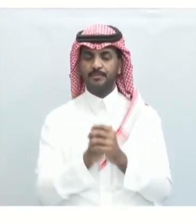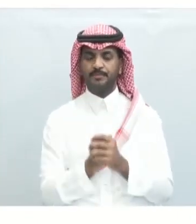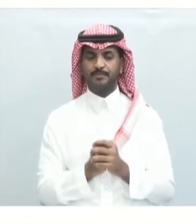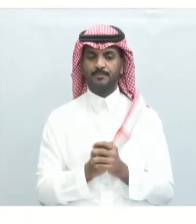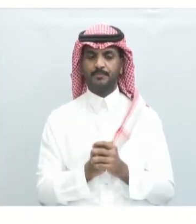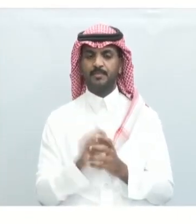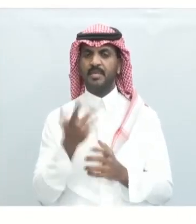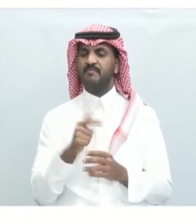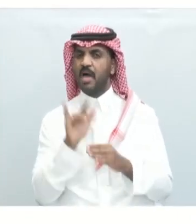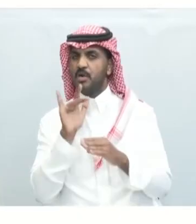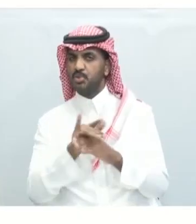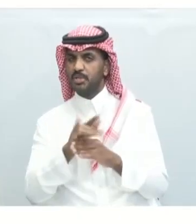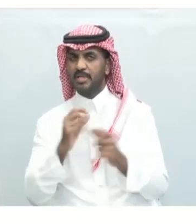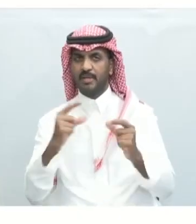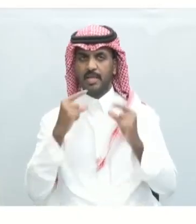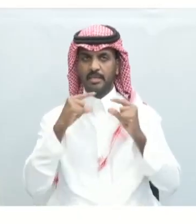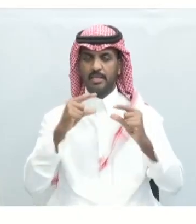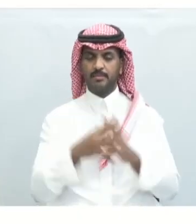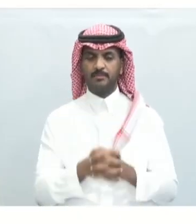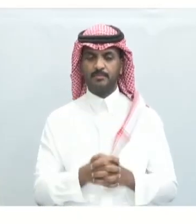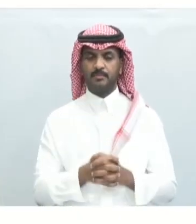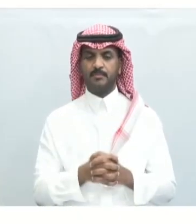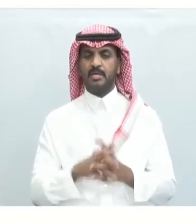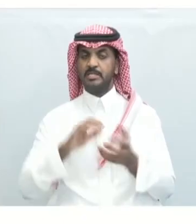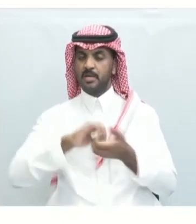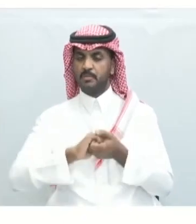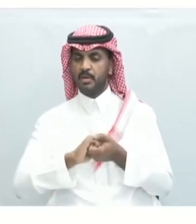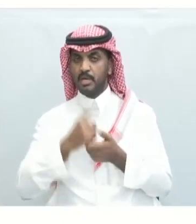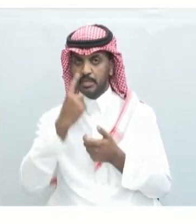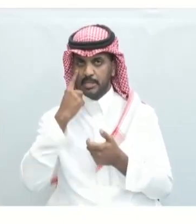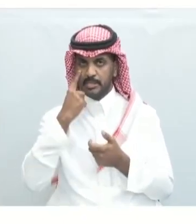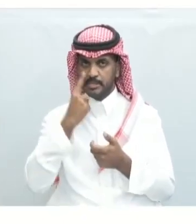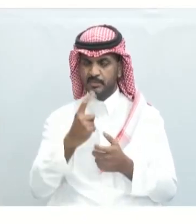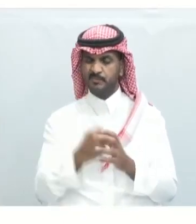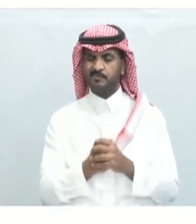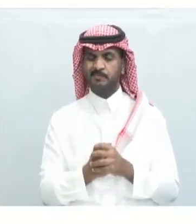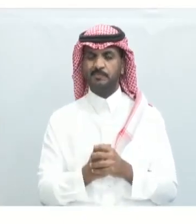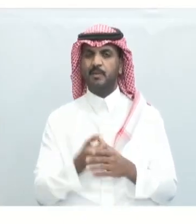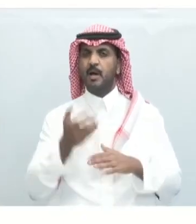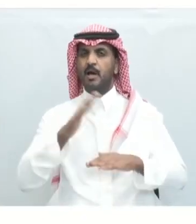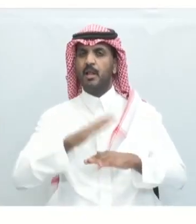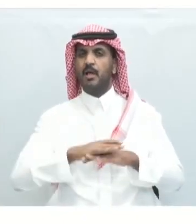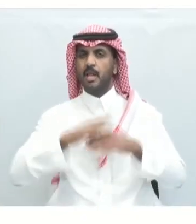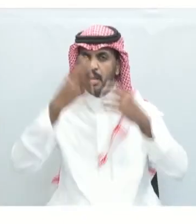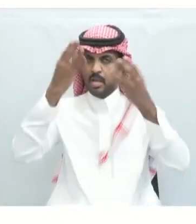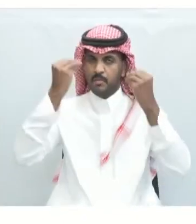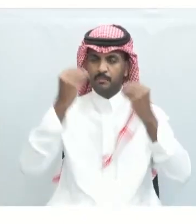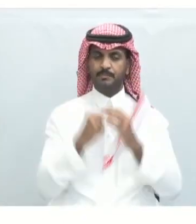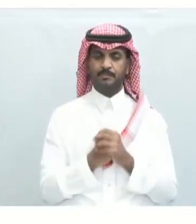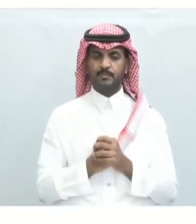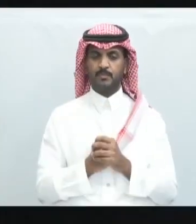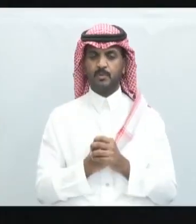ارشدنا هذا الحديث ودلنا على ان الصحابه كانوا حريصين على العلم وكانت